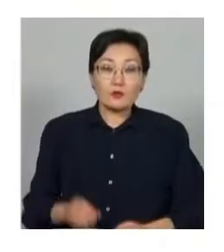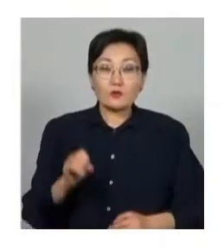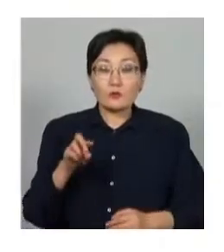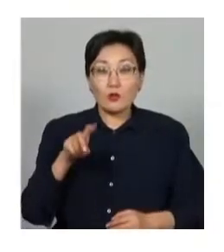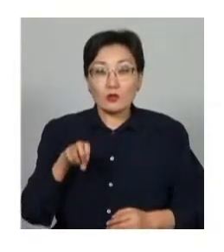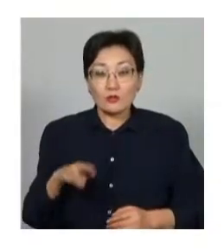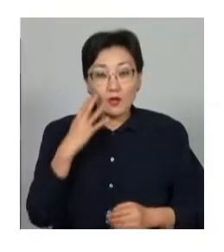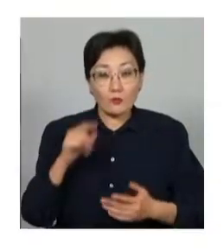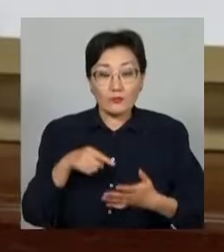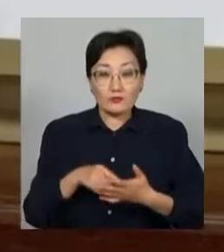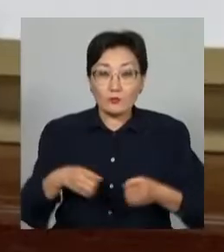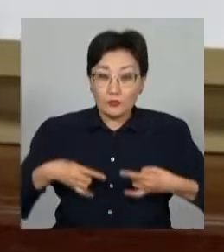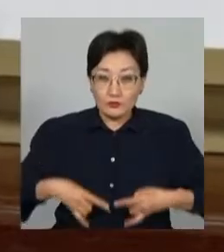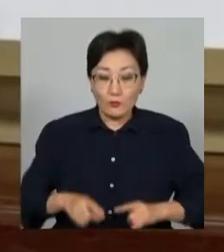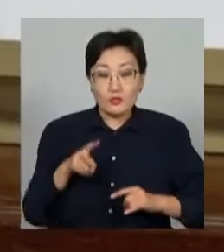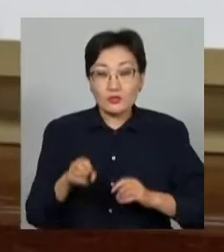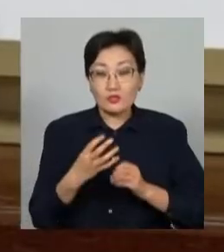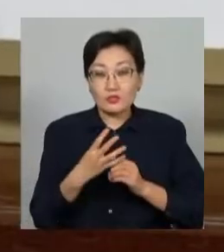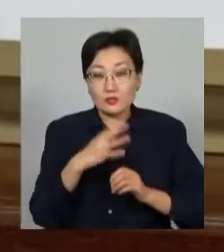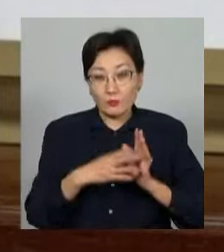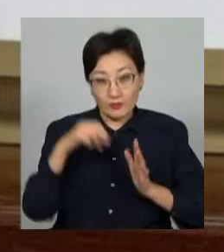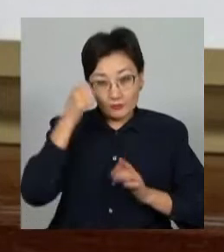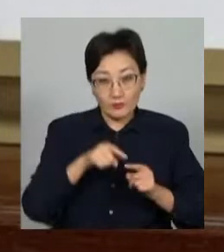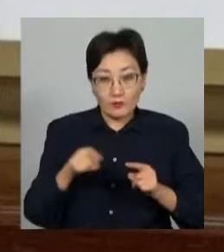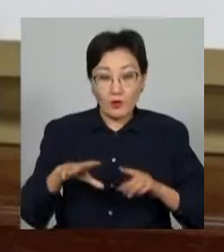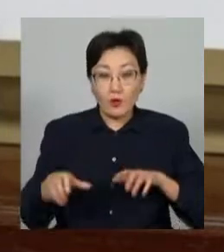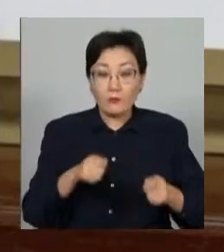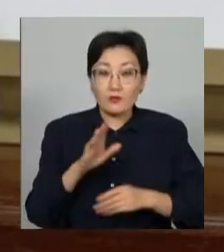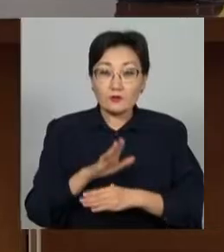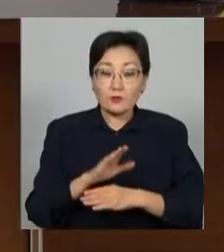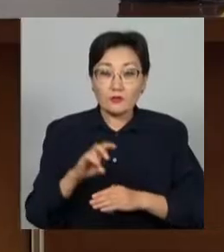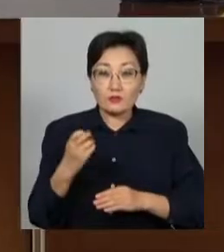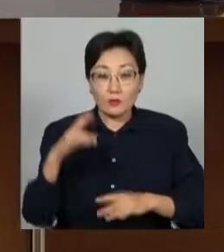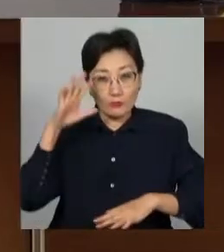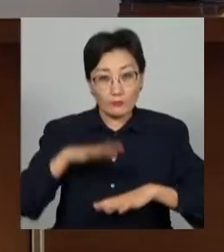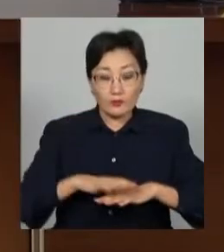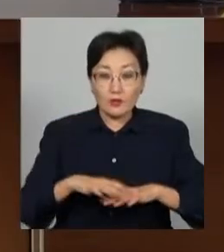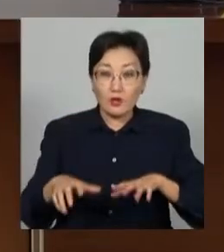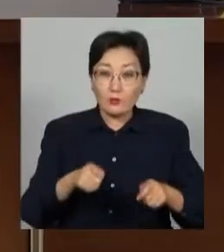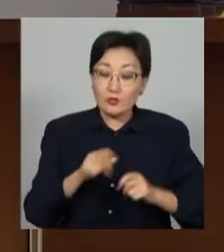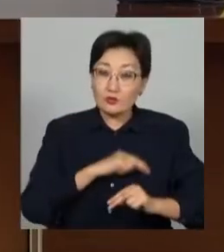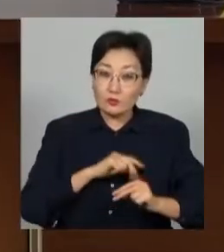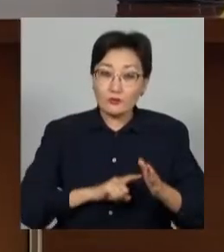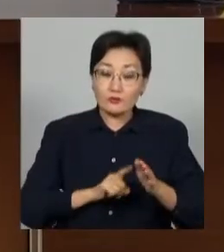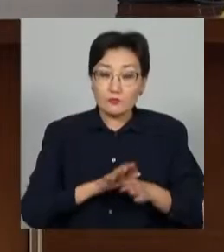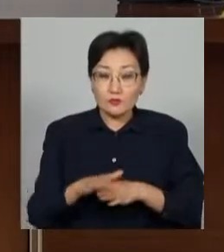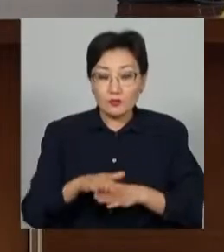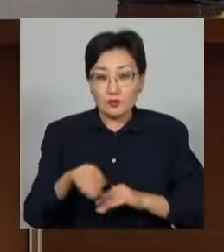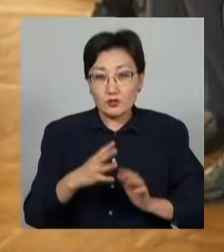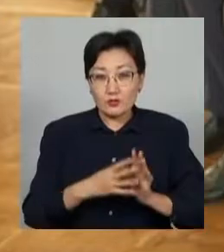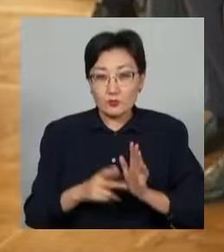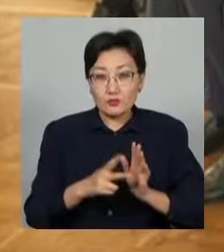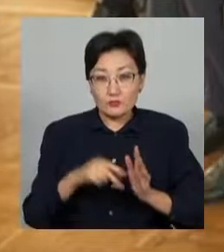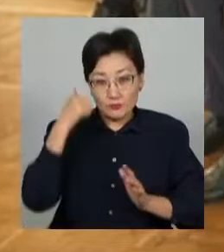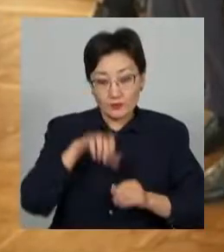Erbolat Досаев Алматы қаласының тумасы. 2019 жылдан бері президент жарлығымен Ұлттық банк төрағасы қызметінде болды.